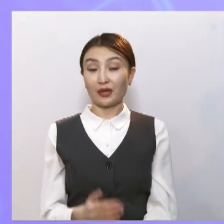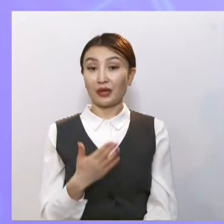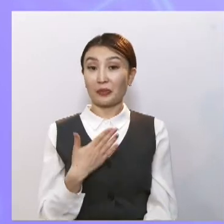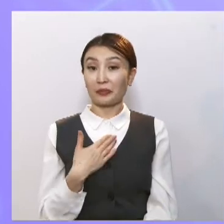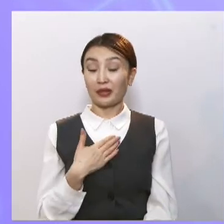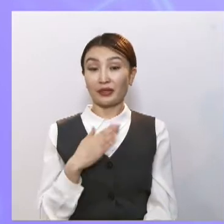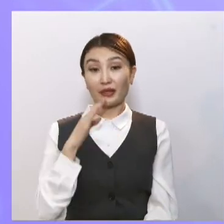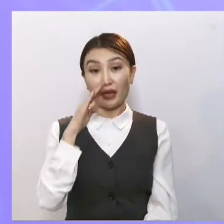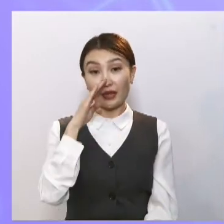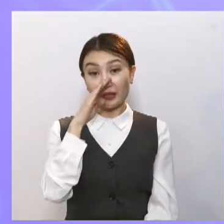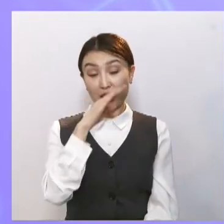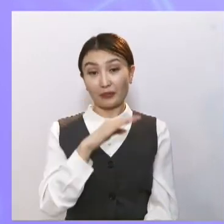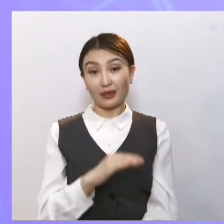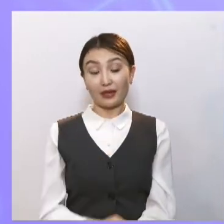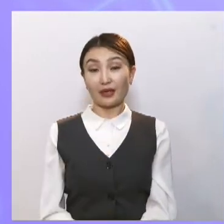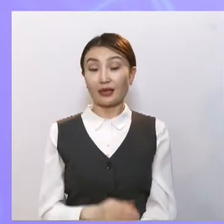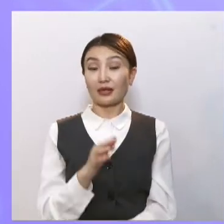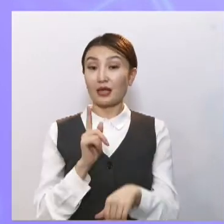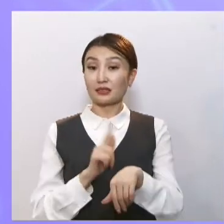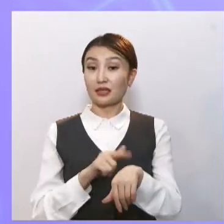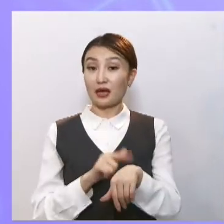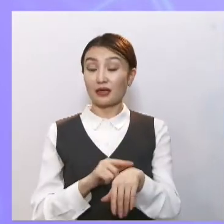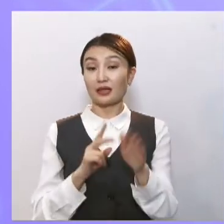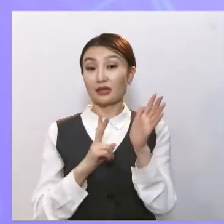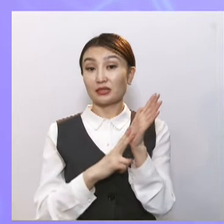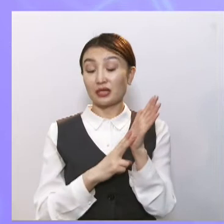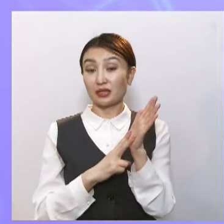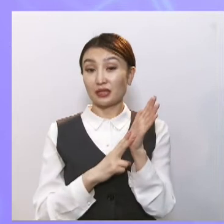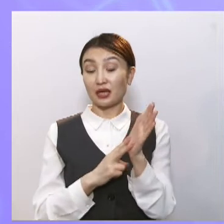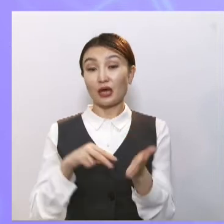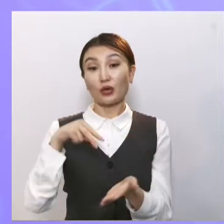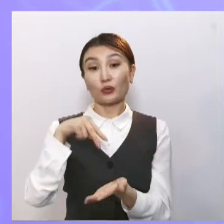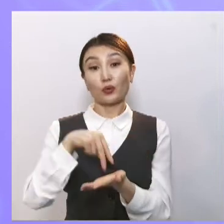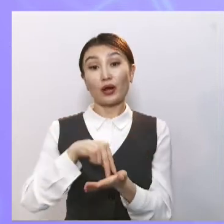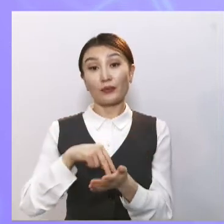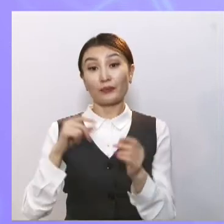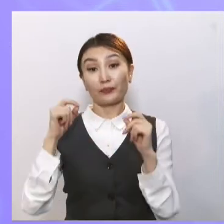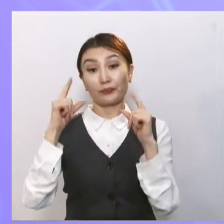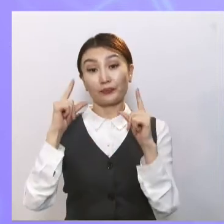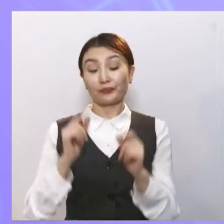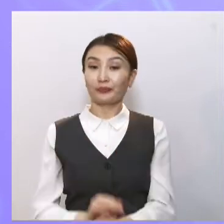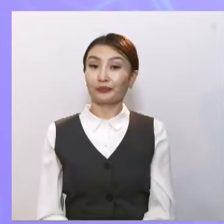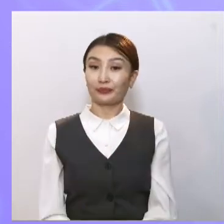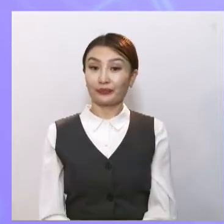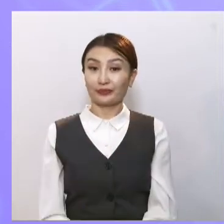Мен эртең менен саат 7-де турам.